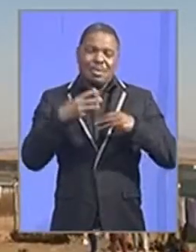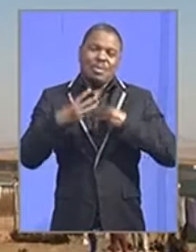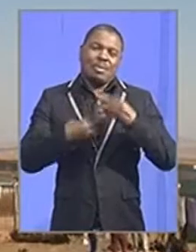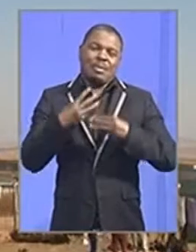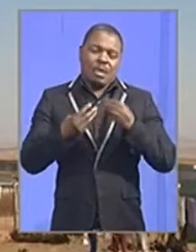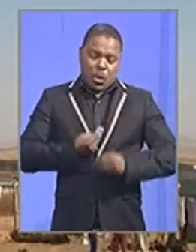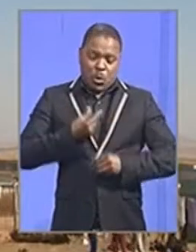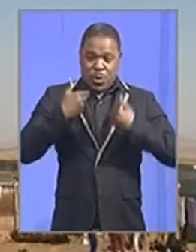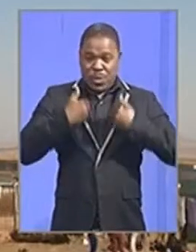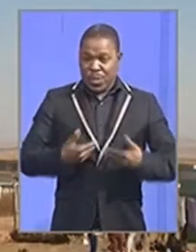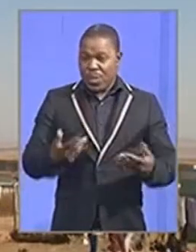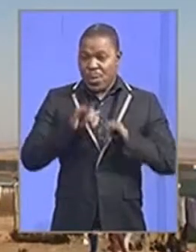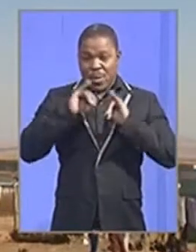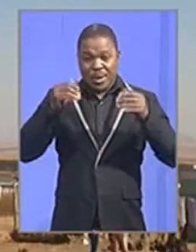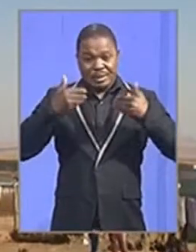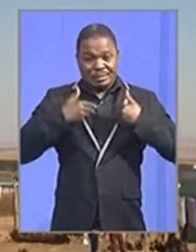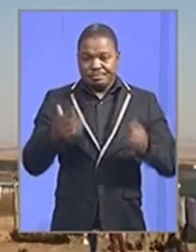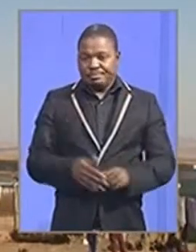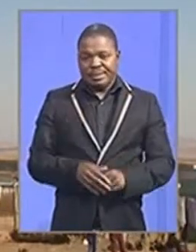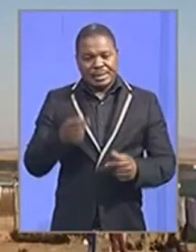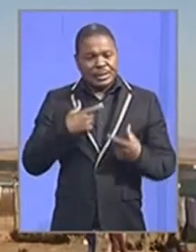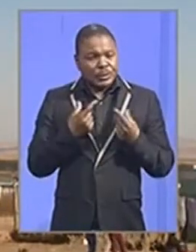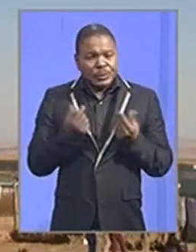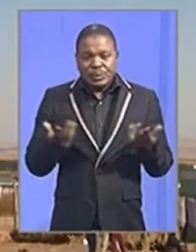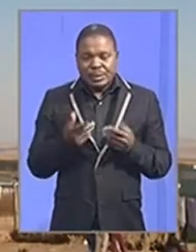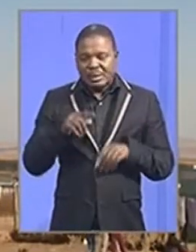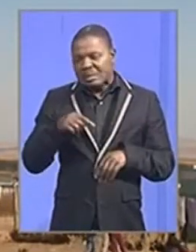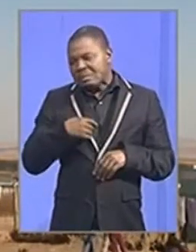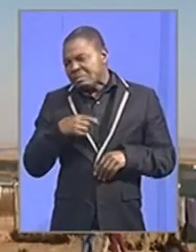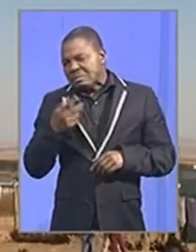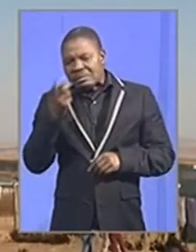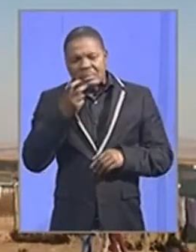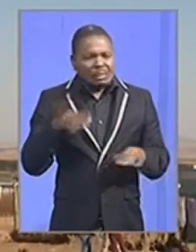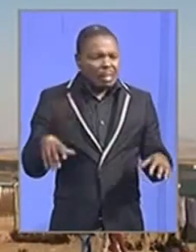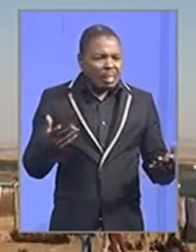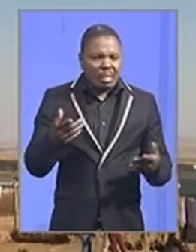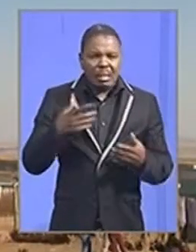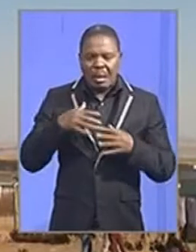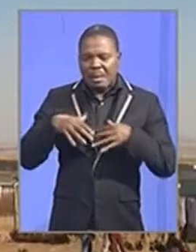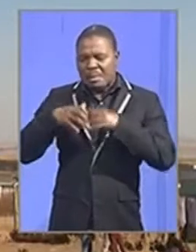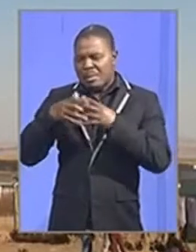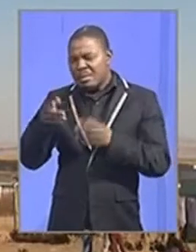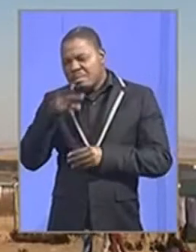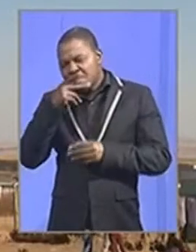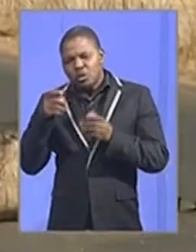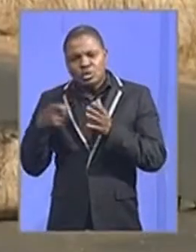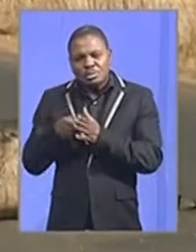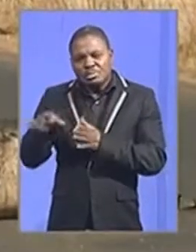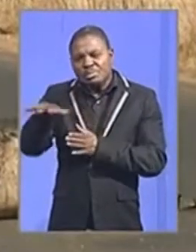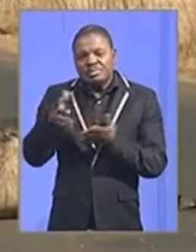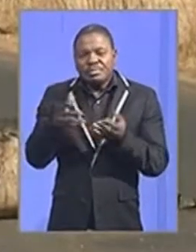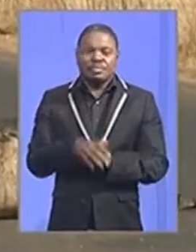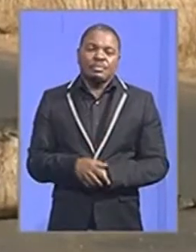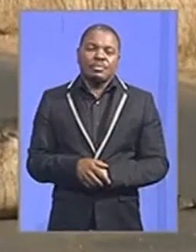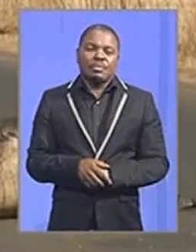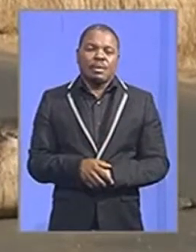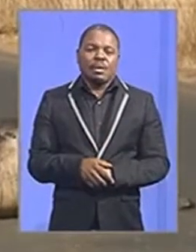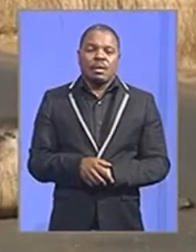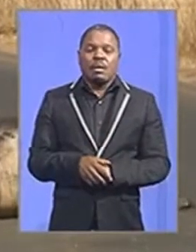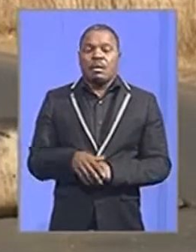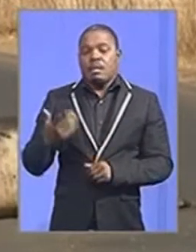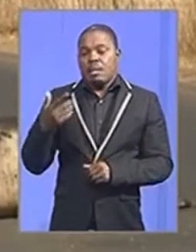rona bathong ba batjha, kgono re etse eng, re qena se re bulela di-smokers dikhoneng. Lefapha la